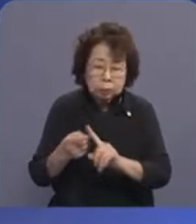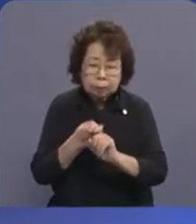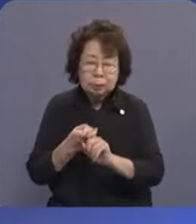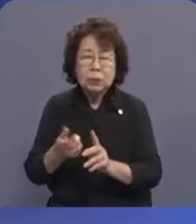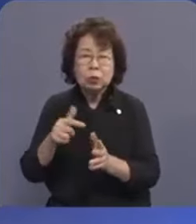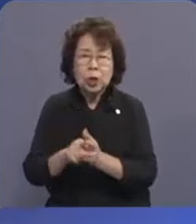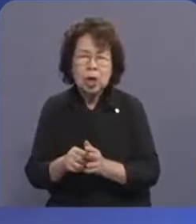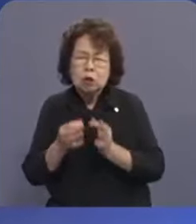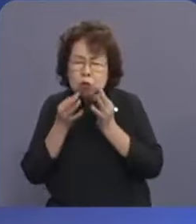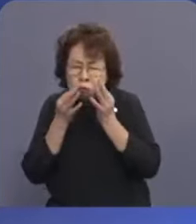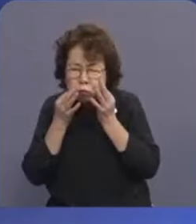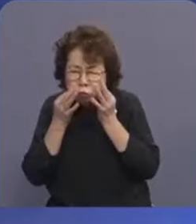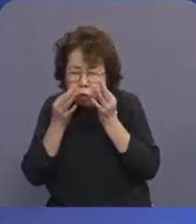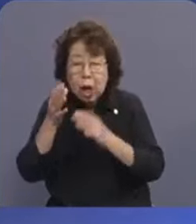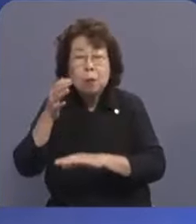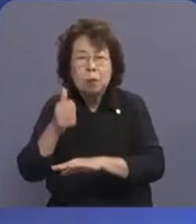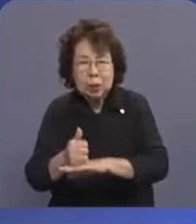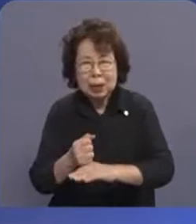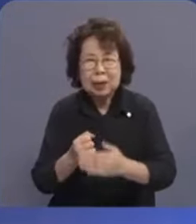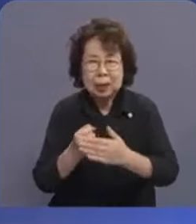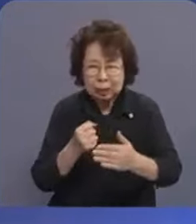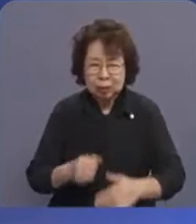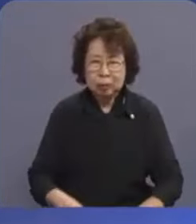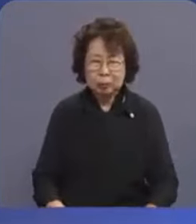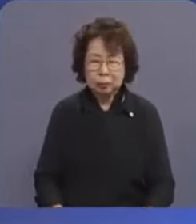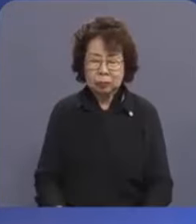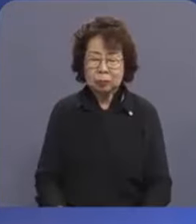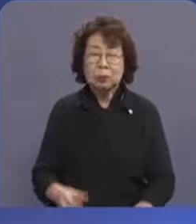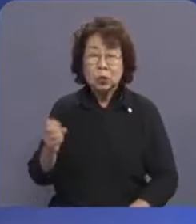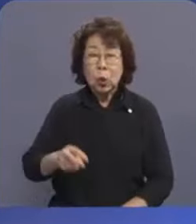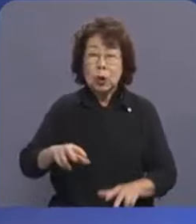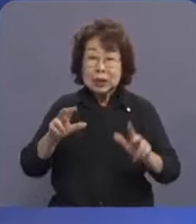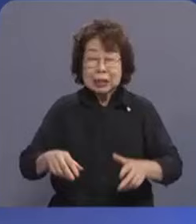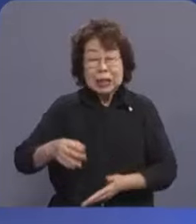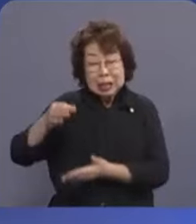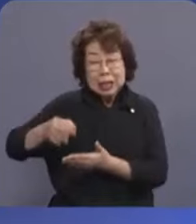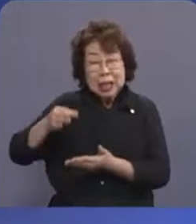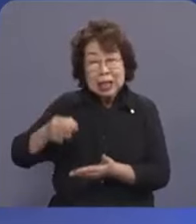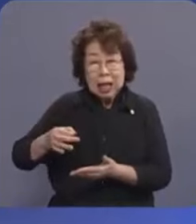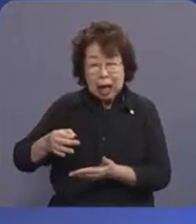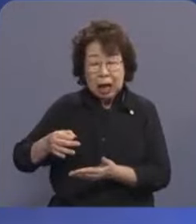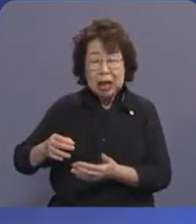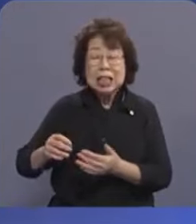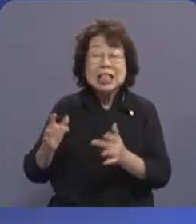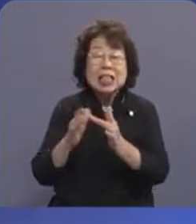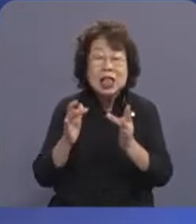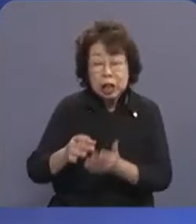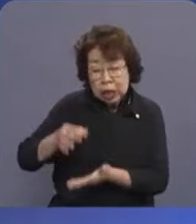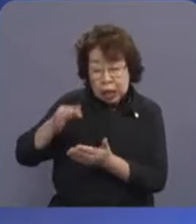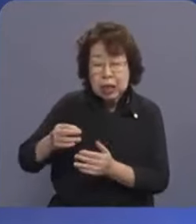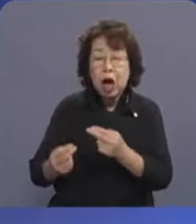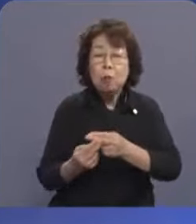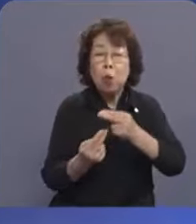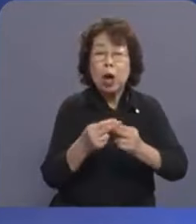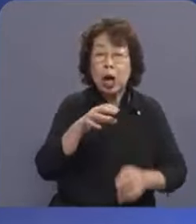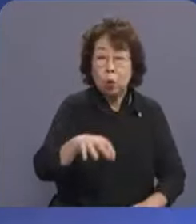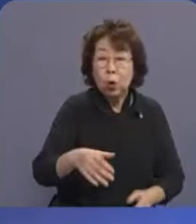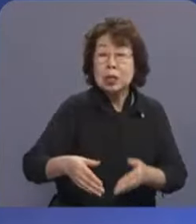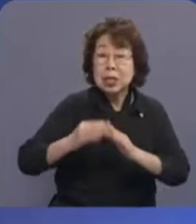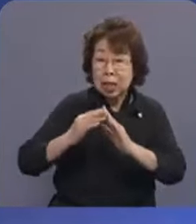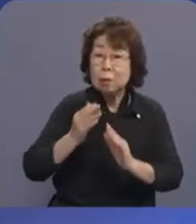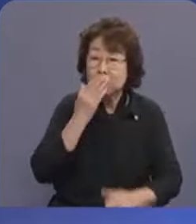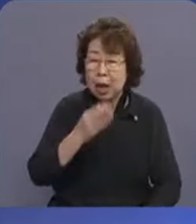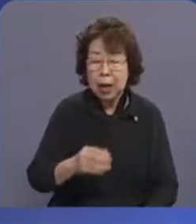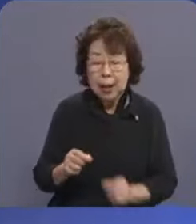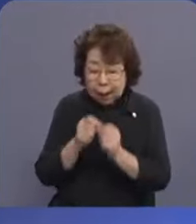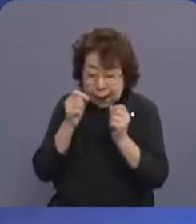위해서 꾸준히 노력한 점을 꼽았습니다 또 현재 자상 가상자산 보관 서비스 기업이 설립되는 등